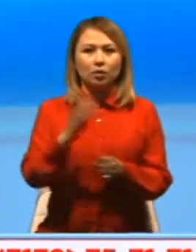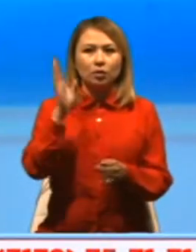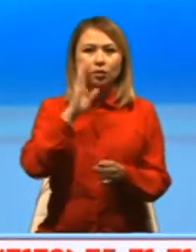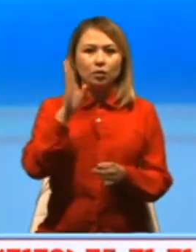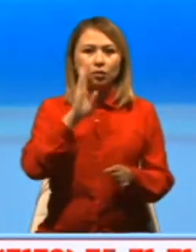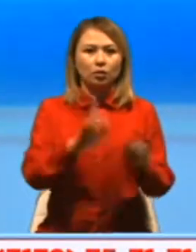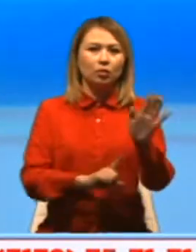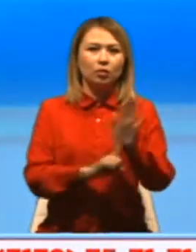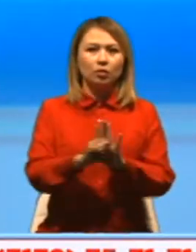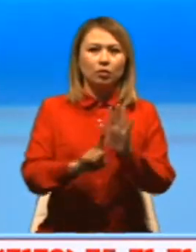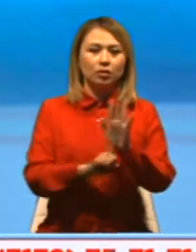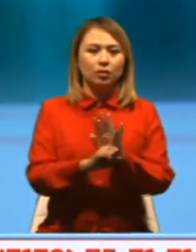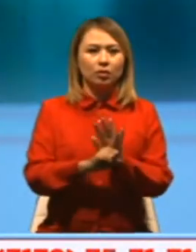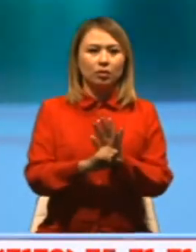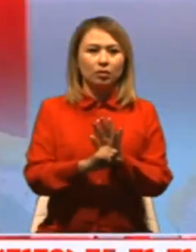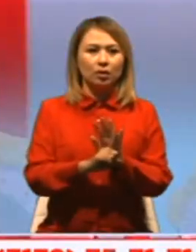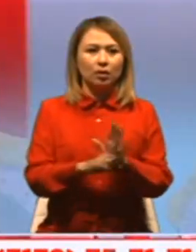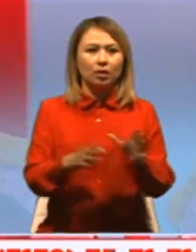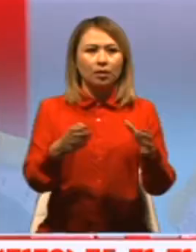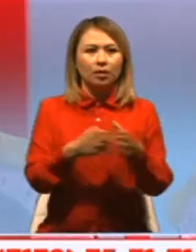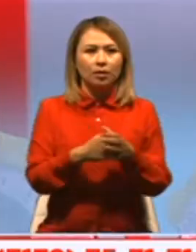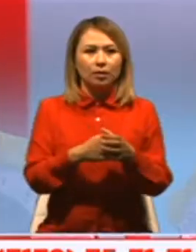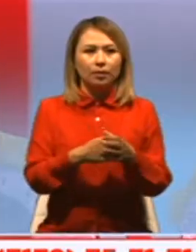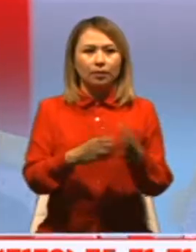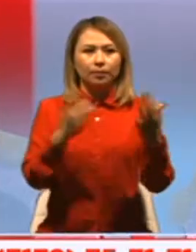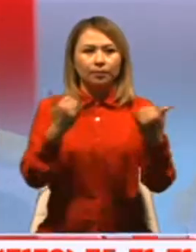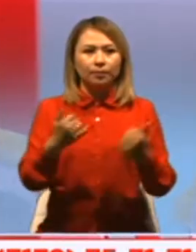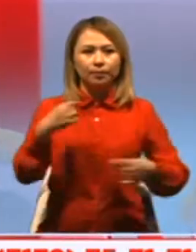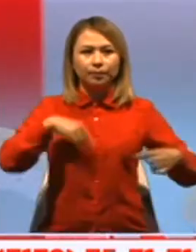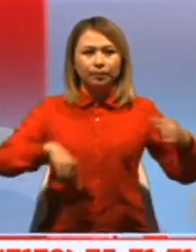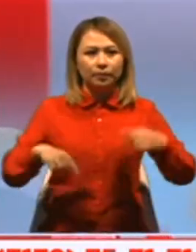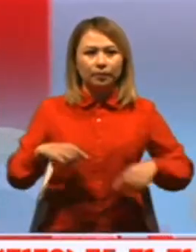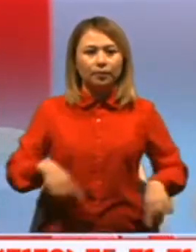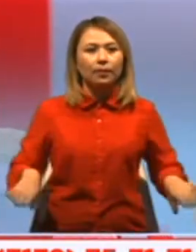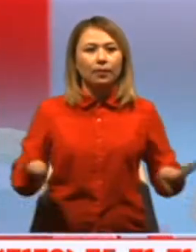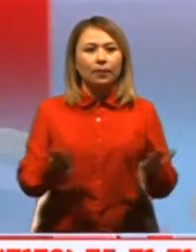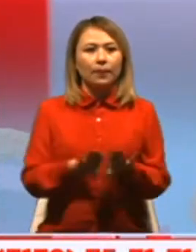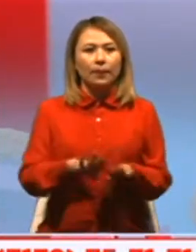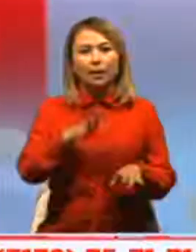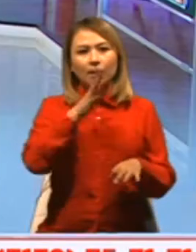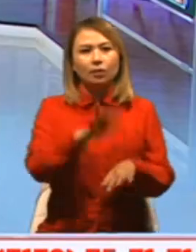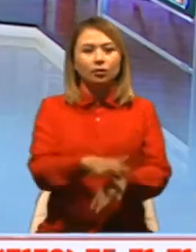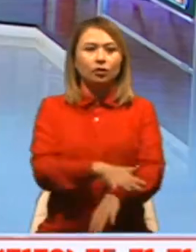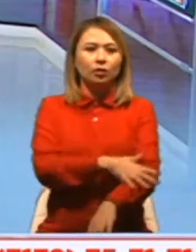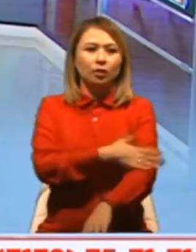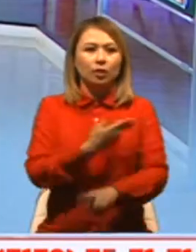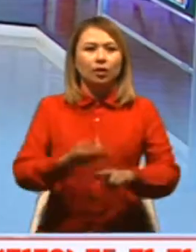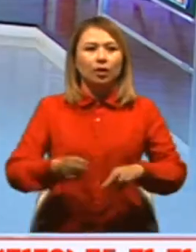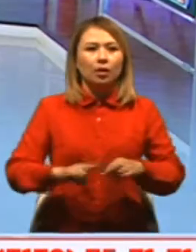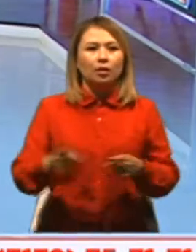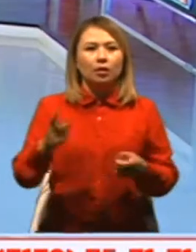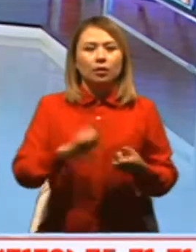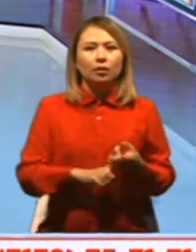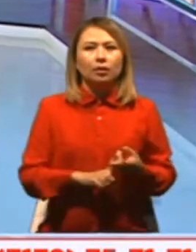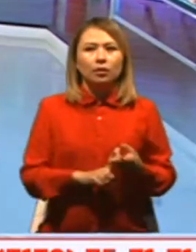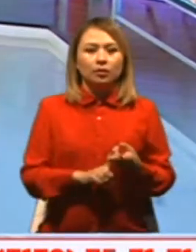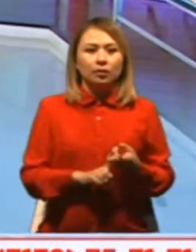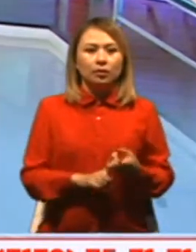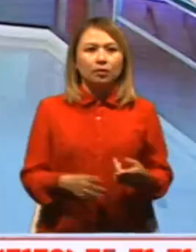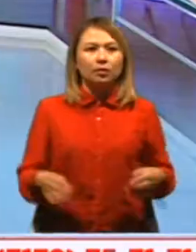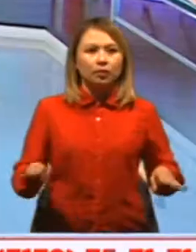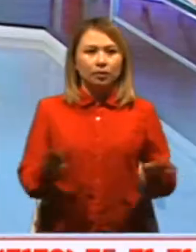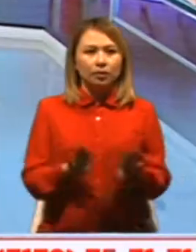Иә. Біздің ағзамыздың жалпы әр органның ұзақ қызмет етуі де осы суға байланысты болып табылады. Демек, ұзақ өмір сүруімізге